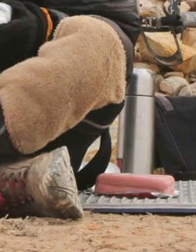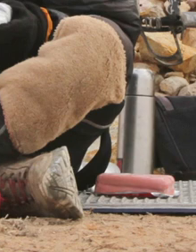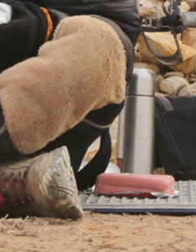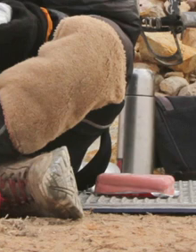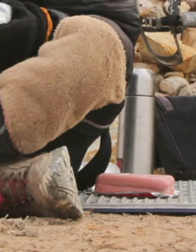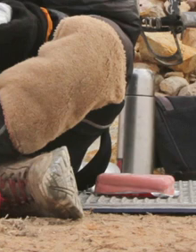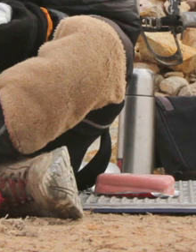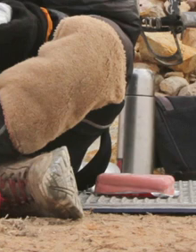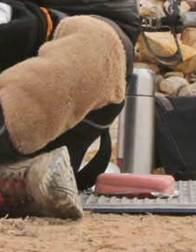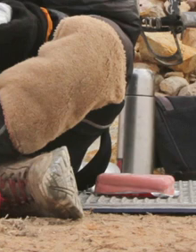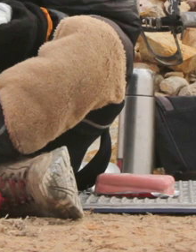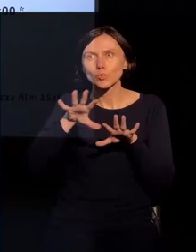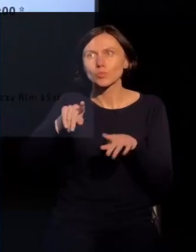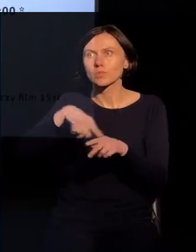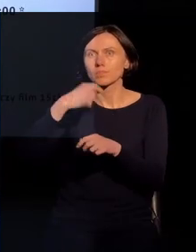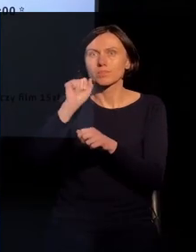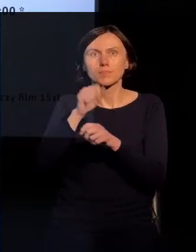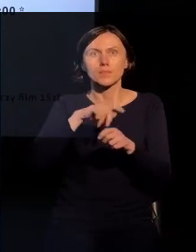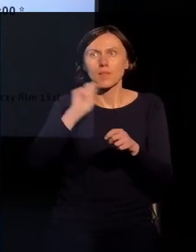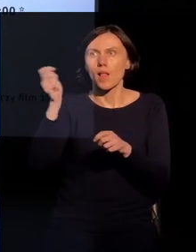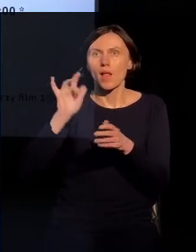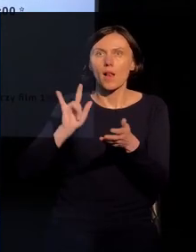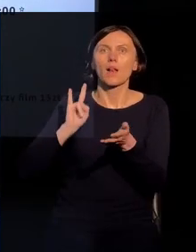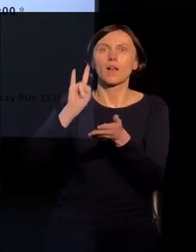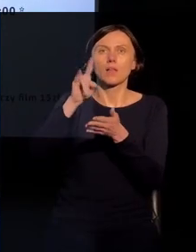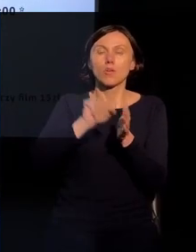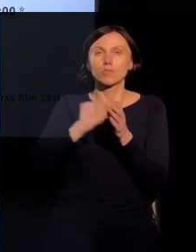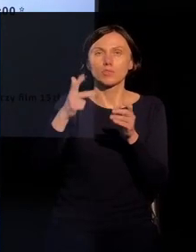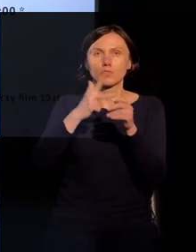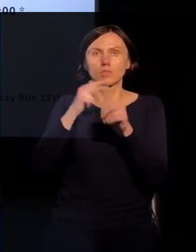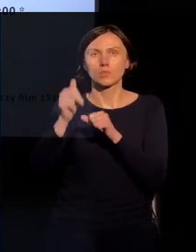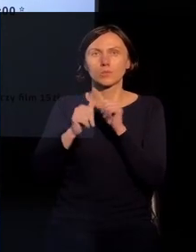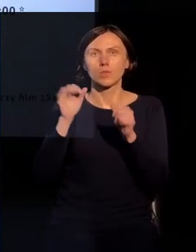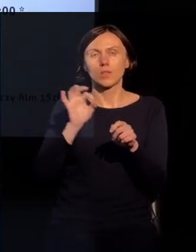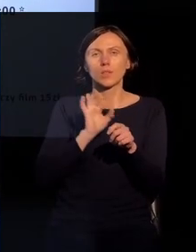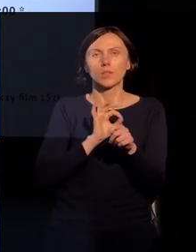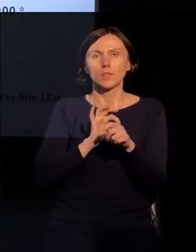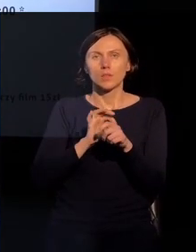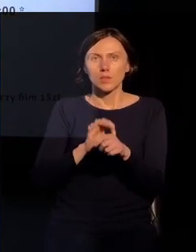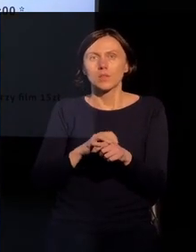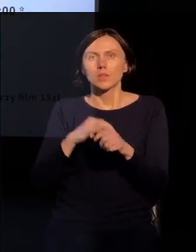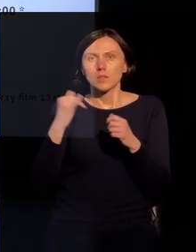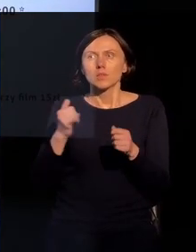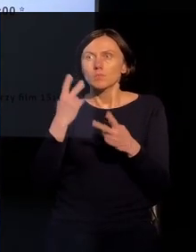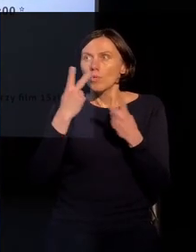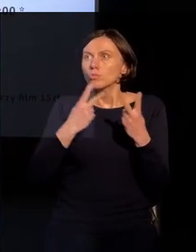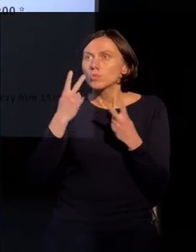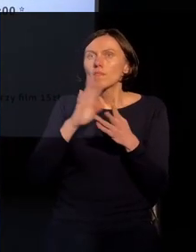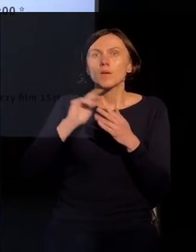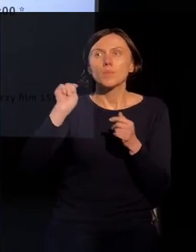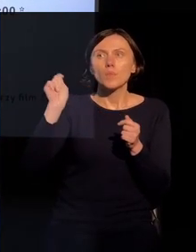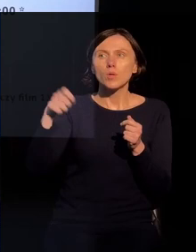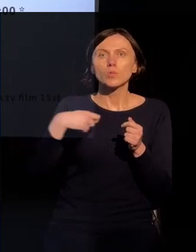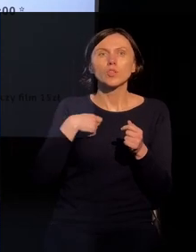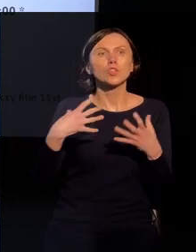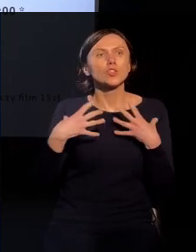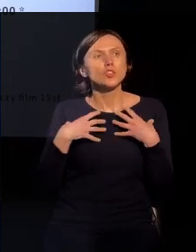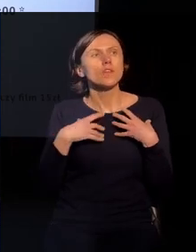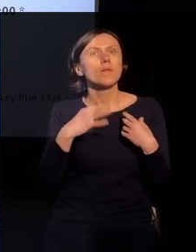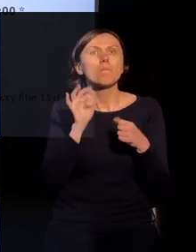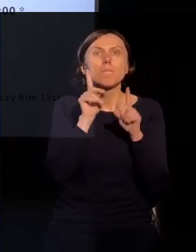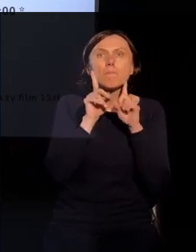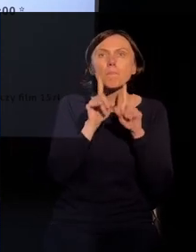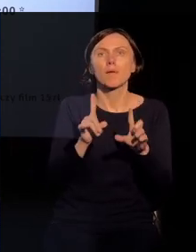zdolny pokonywać długie dystanse. Od 30 lat wytrwale poszukuje w podróży życiowej